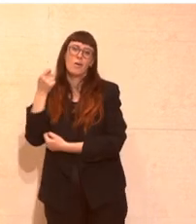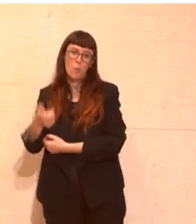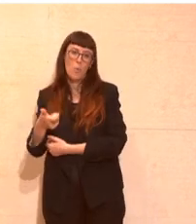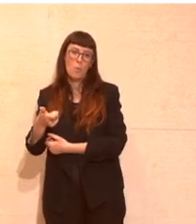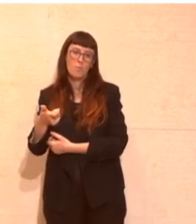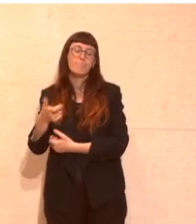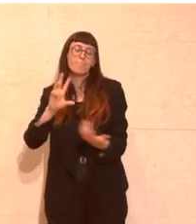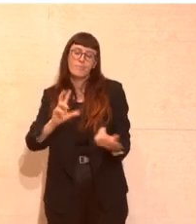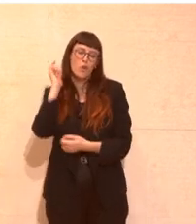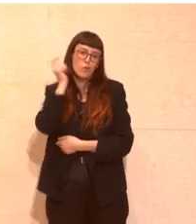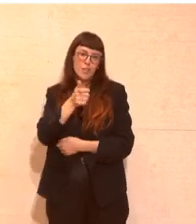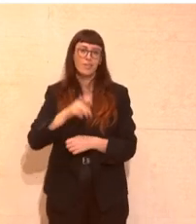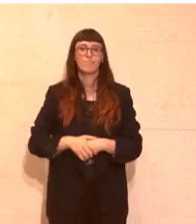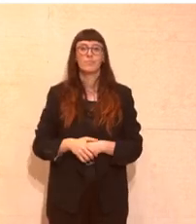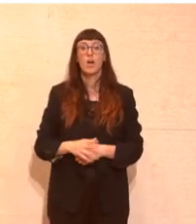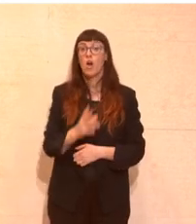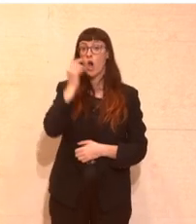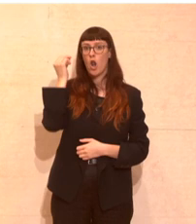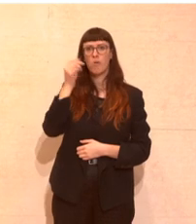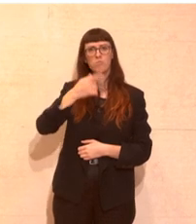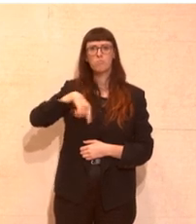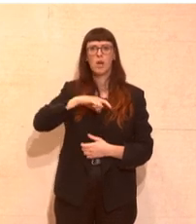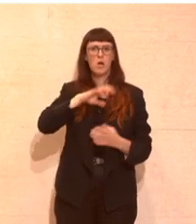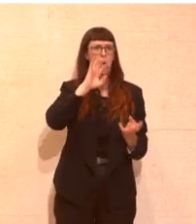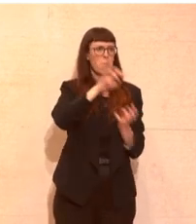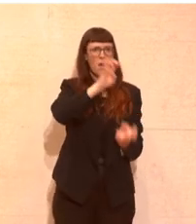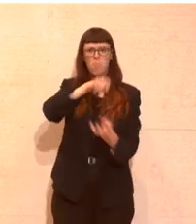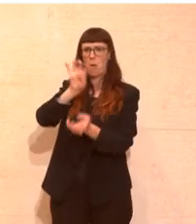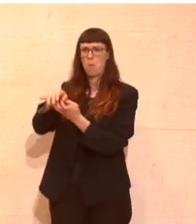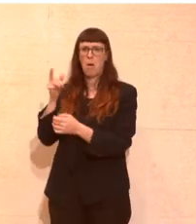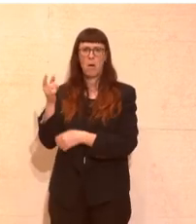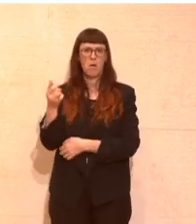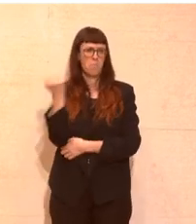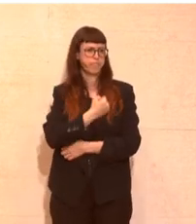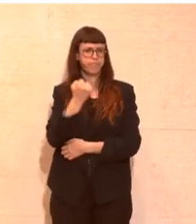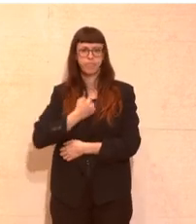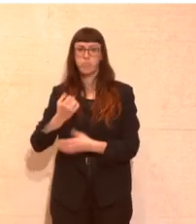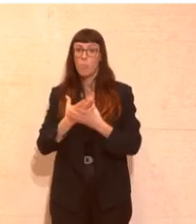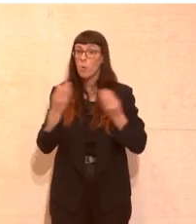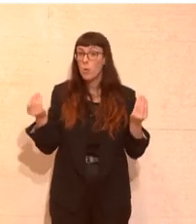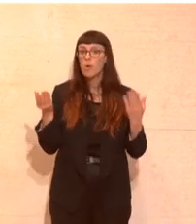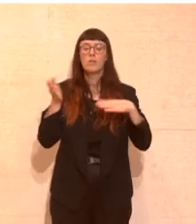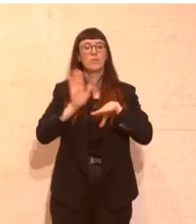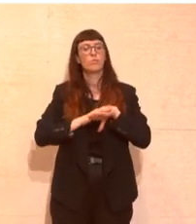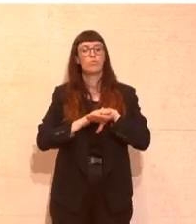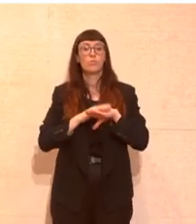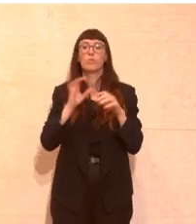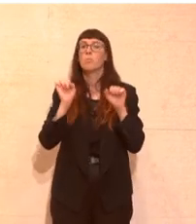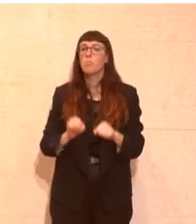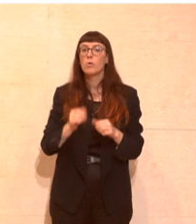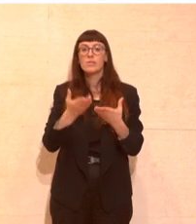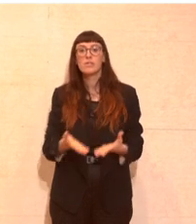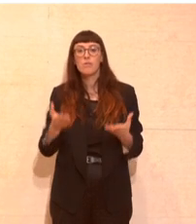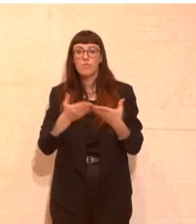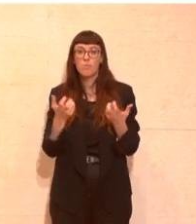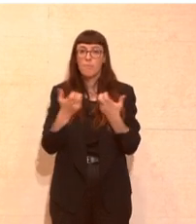mais vous le verrez très certainement dans vos vies, dans la vie des enfants. De temps en temps, on se retransforme un peu en proie parce qu'on a de l'anxiété.